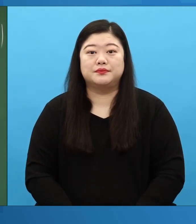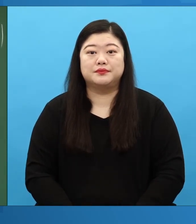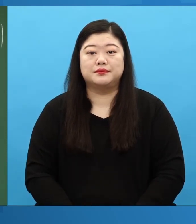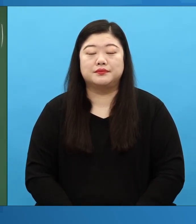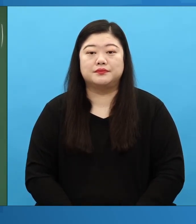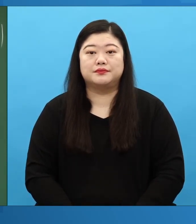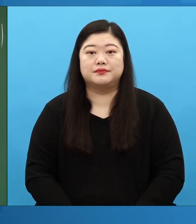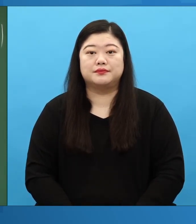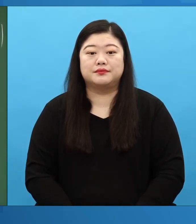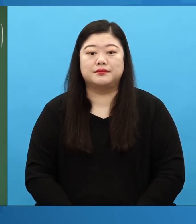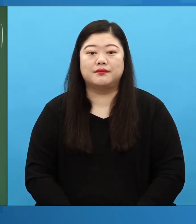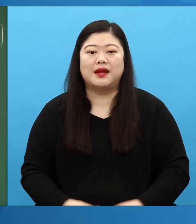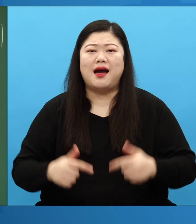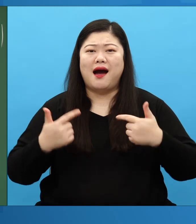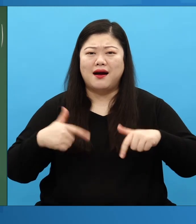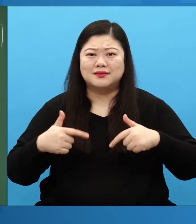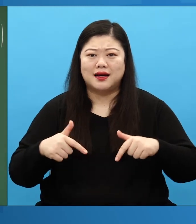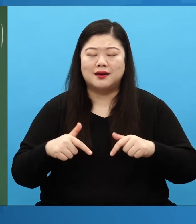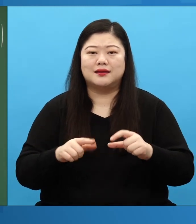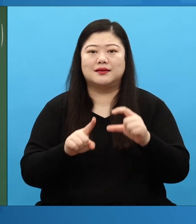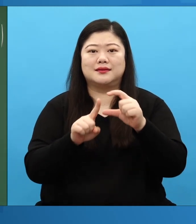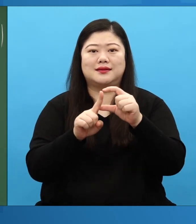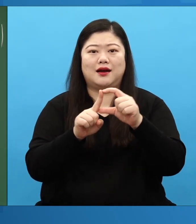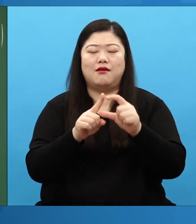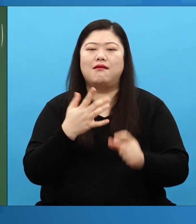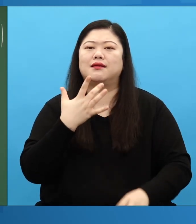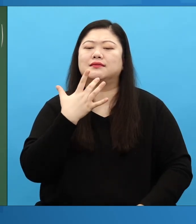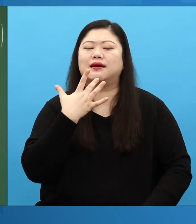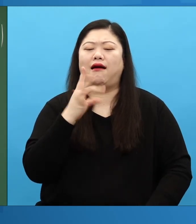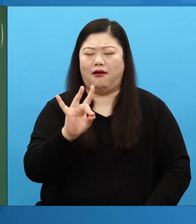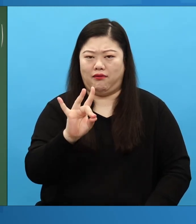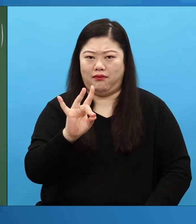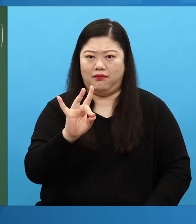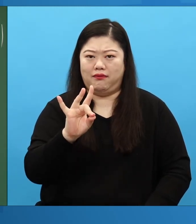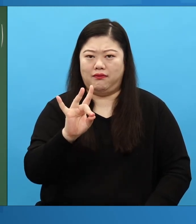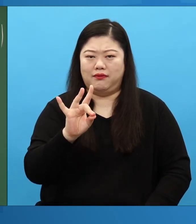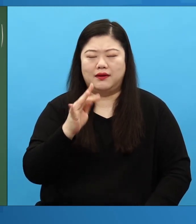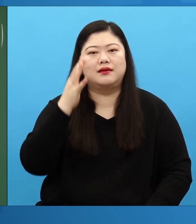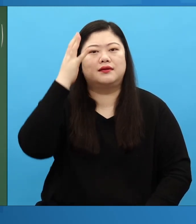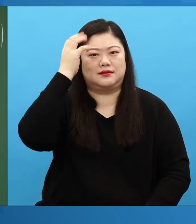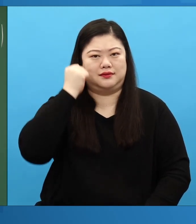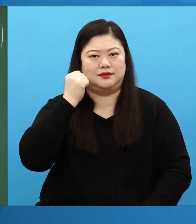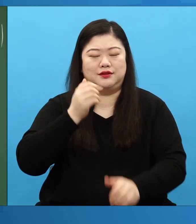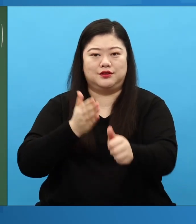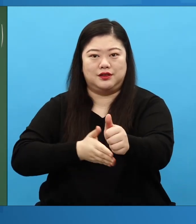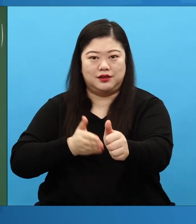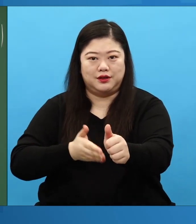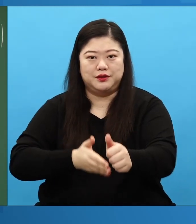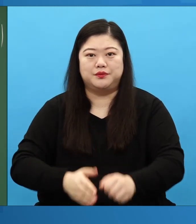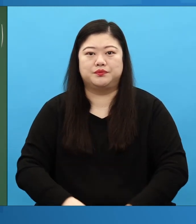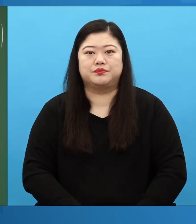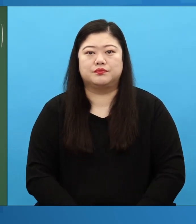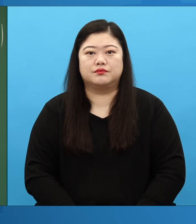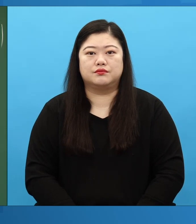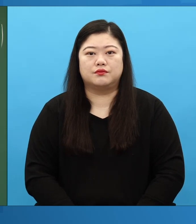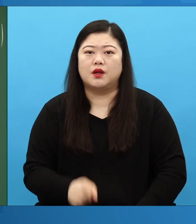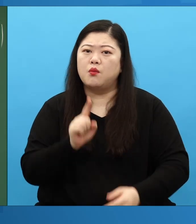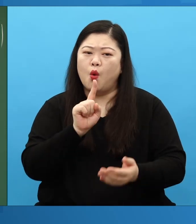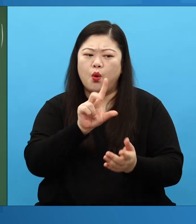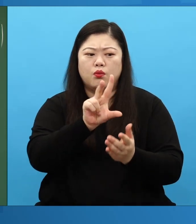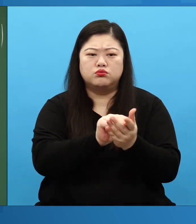이걸 먼저 봐야 돼요. And the second thing that follows is something that you already know very well, but it is what is rightful. 문제가 오거나 응답이 왔다는